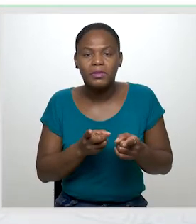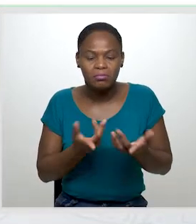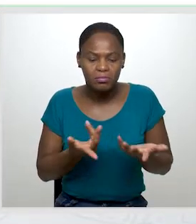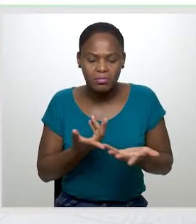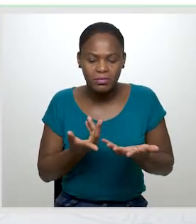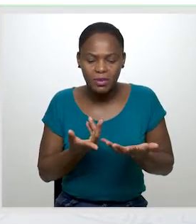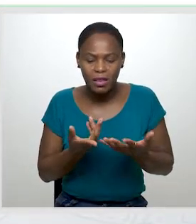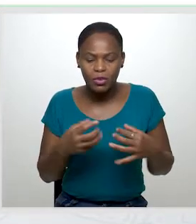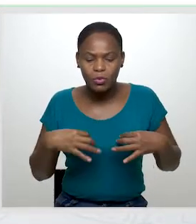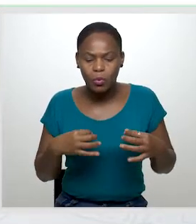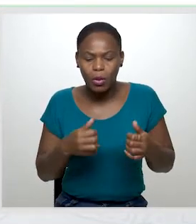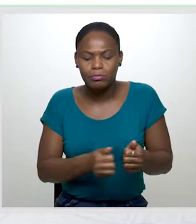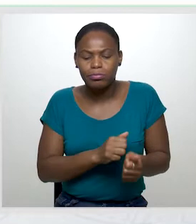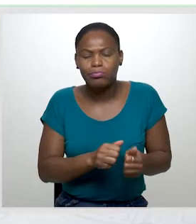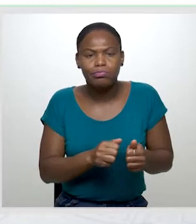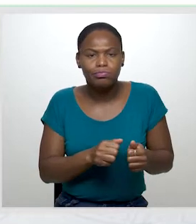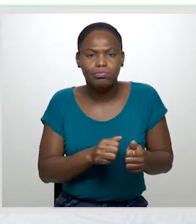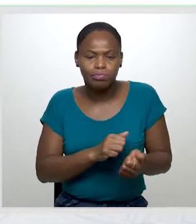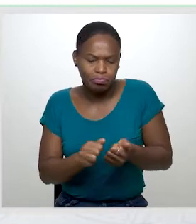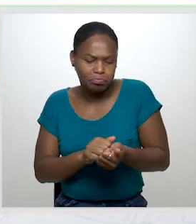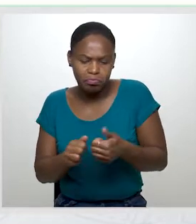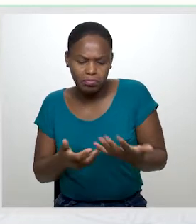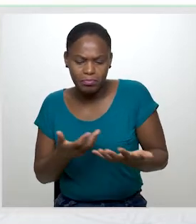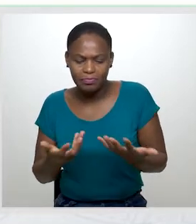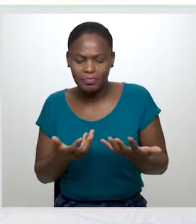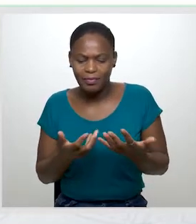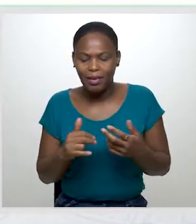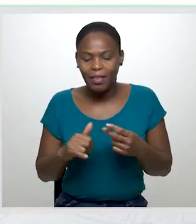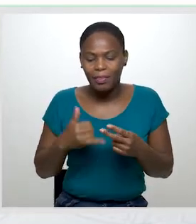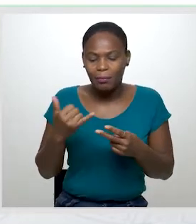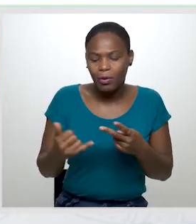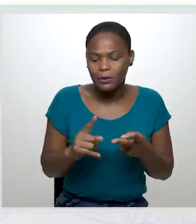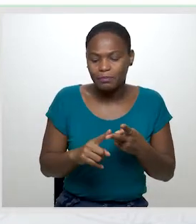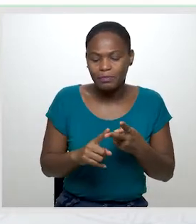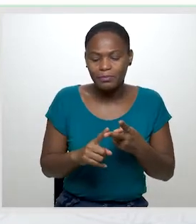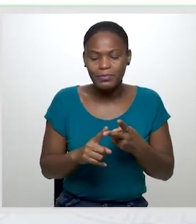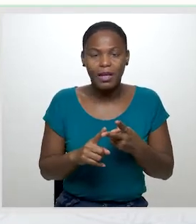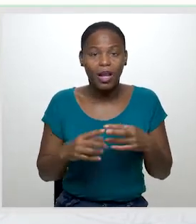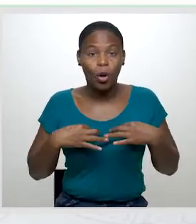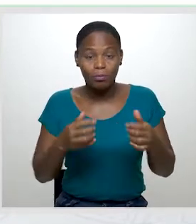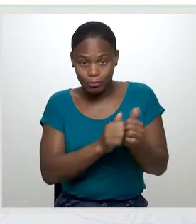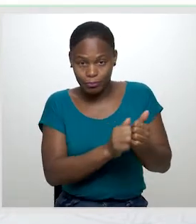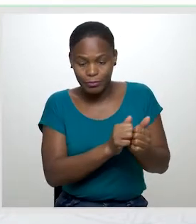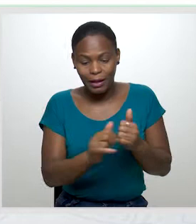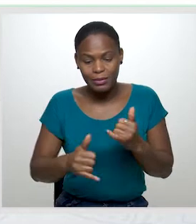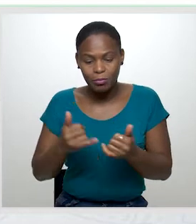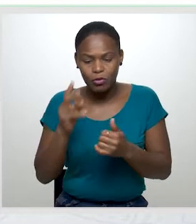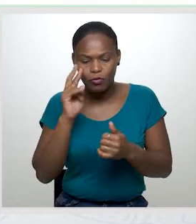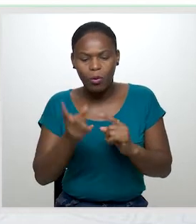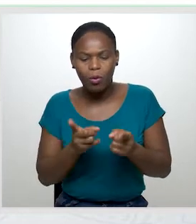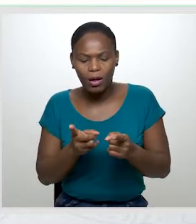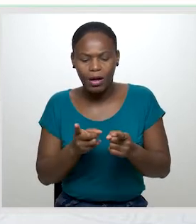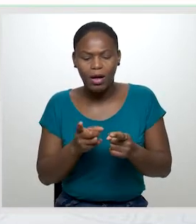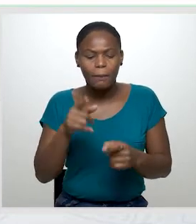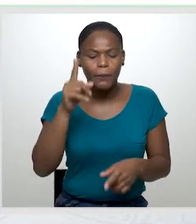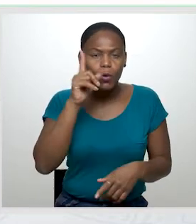linge, laver les habits. Très bien. Dans un lavoir. Le lavoir, c'est ce que vous voyez. C'est où est-ce que les